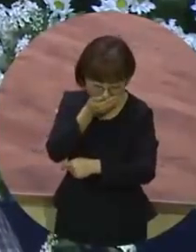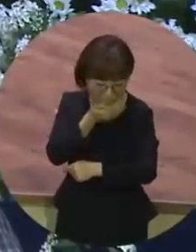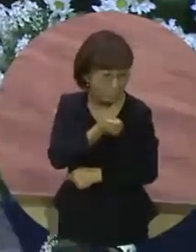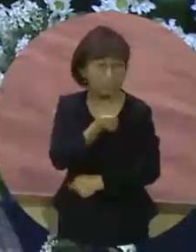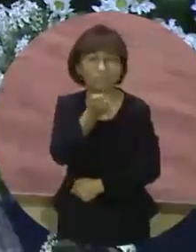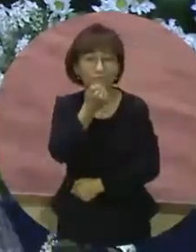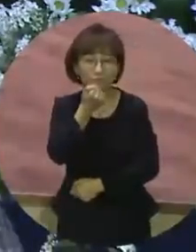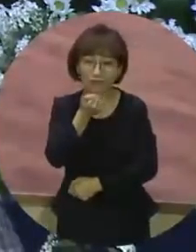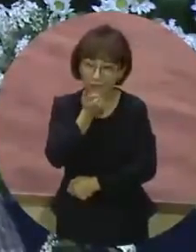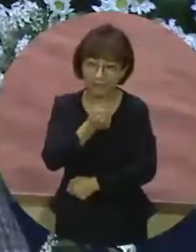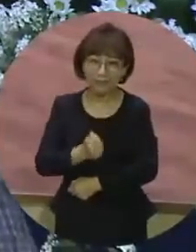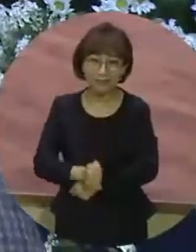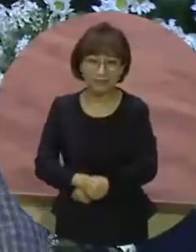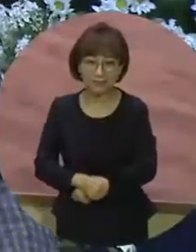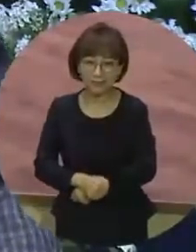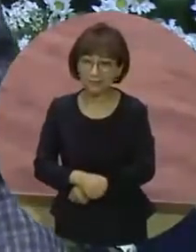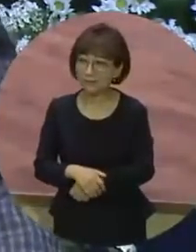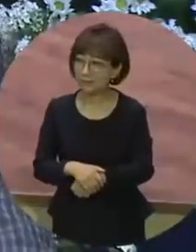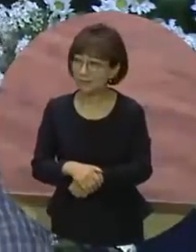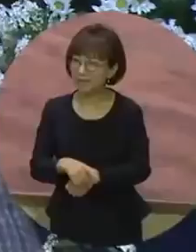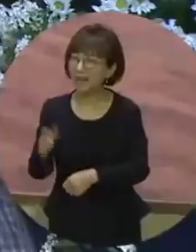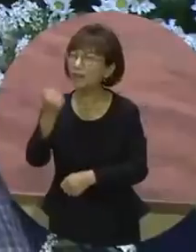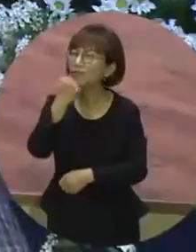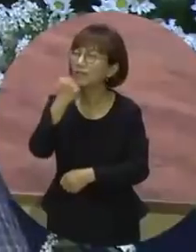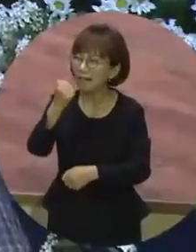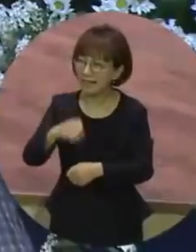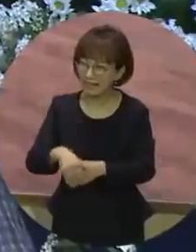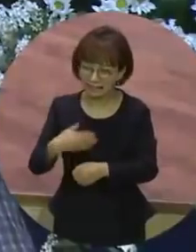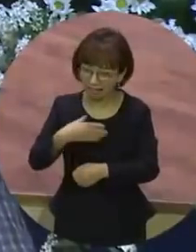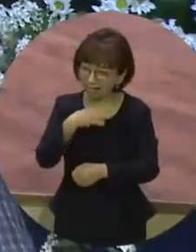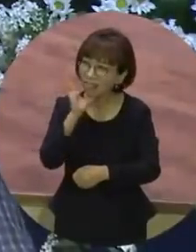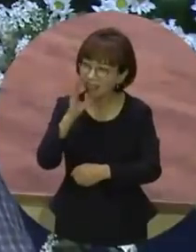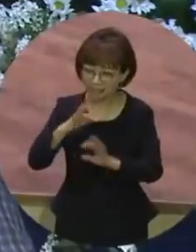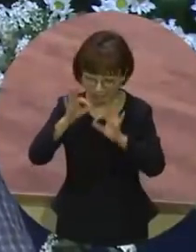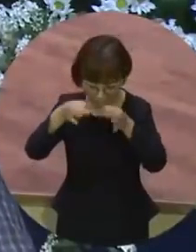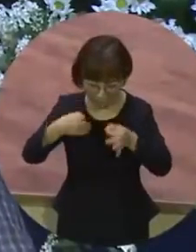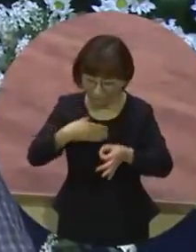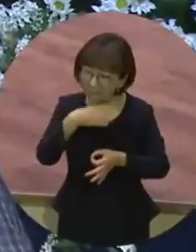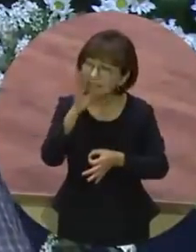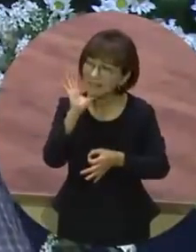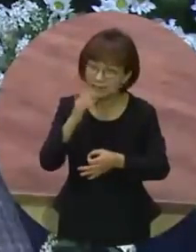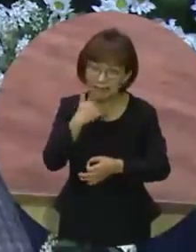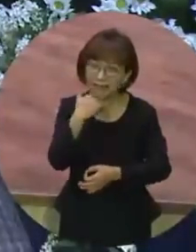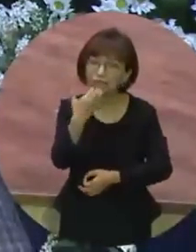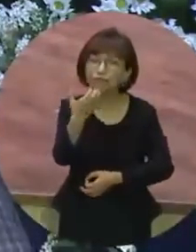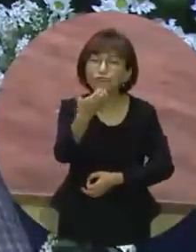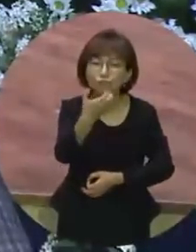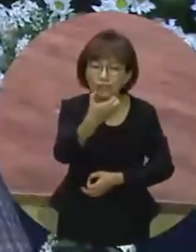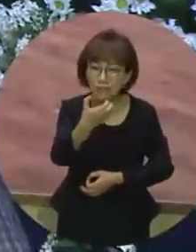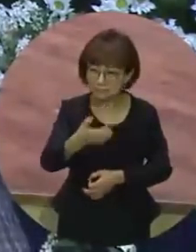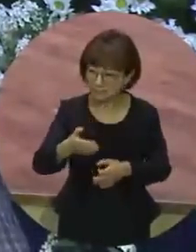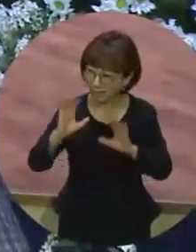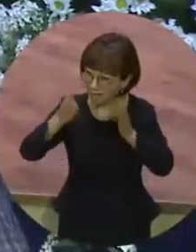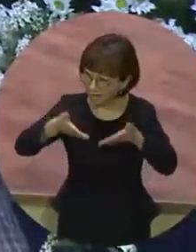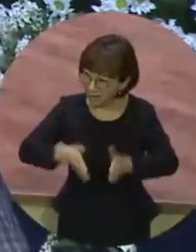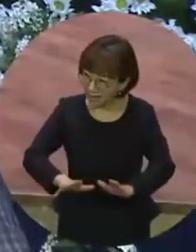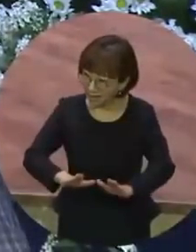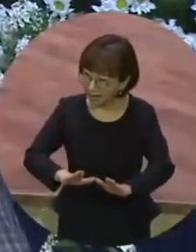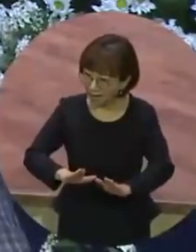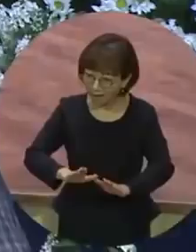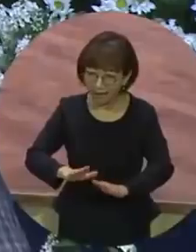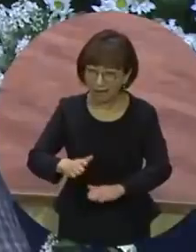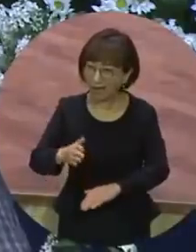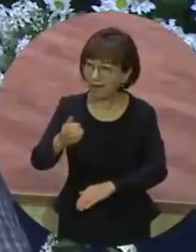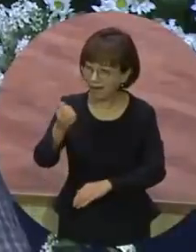말도 안 되는 소리를. 무슨 내가 지금 이 나이에 아이를 낳아. 90세 할머니가 아이 낳는다. 웃기느냐. 누가 봐도 맞는